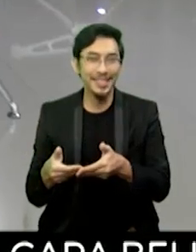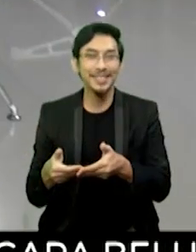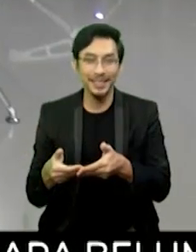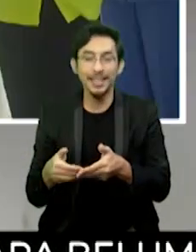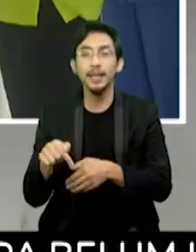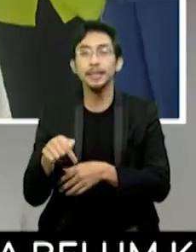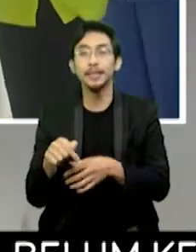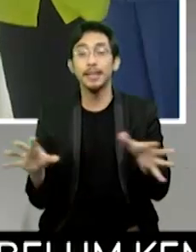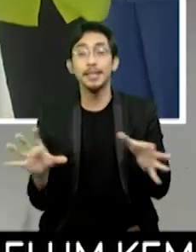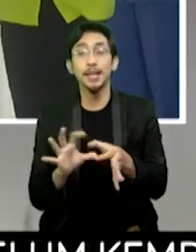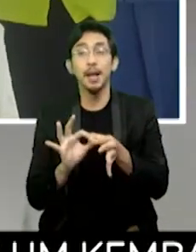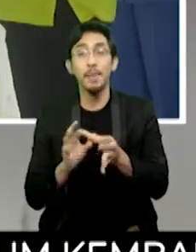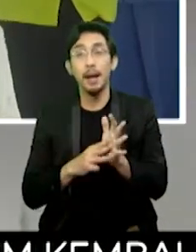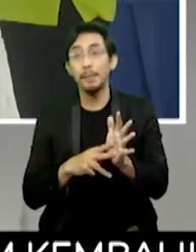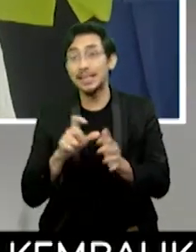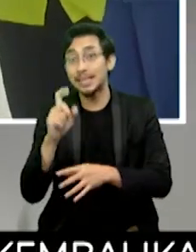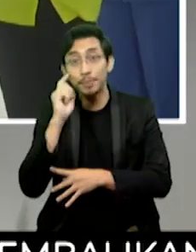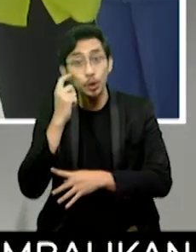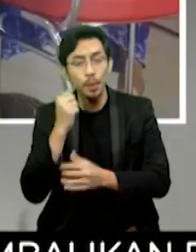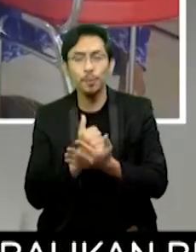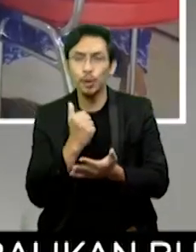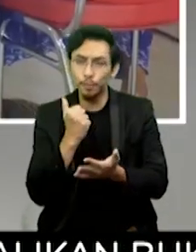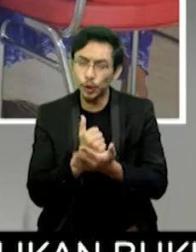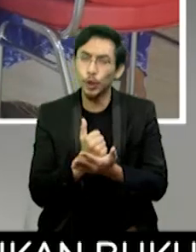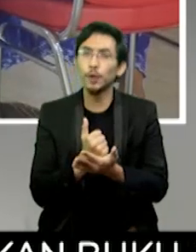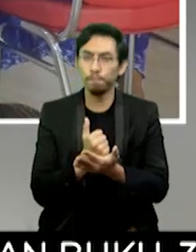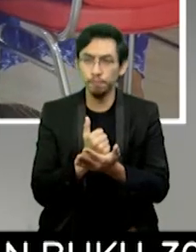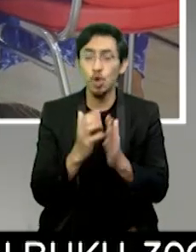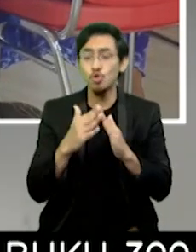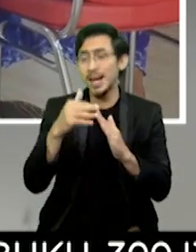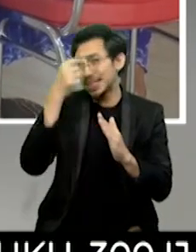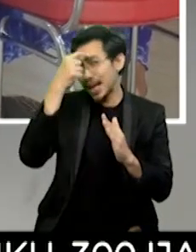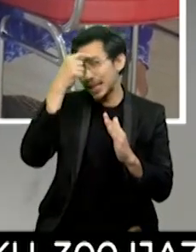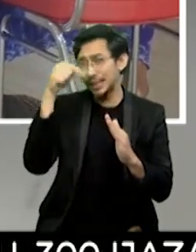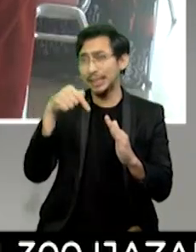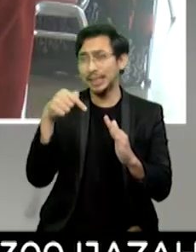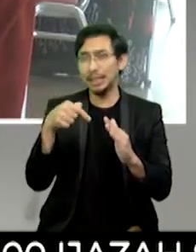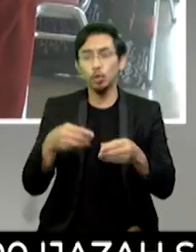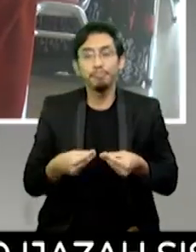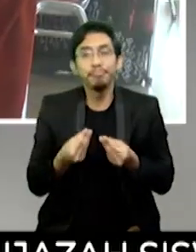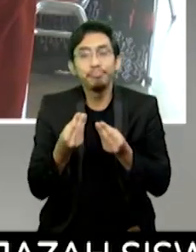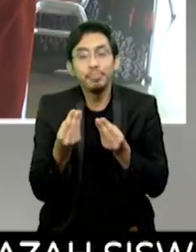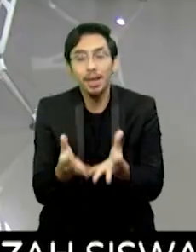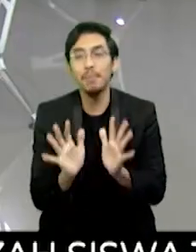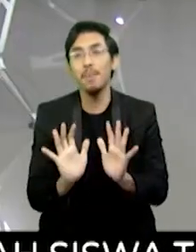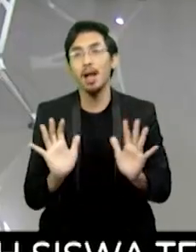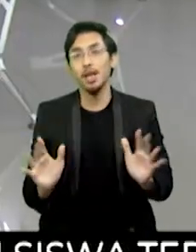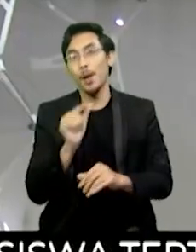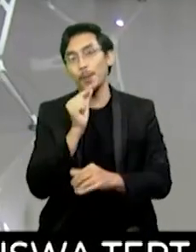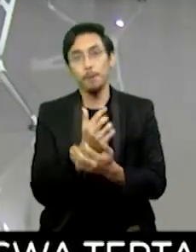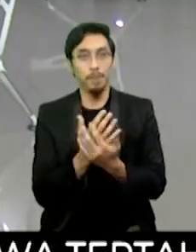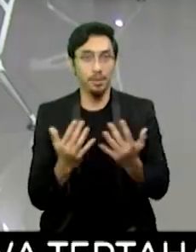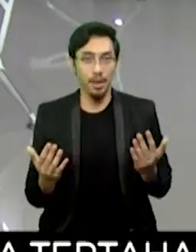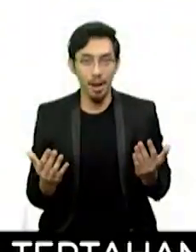kerjasama dengan MNC Peduli itu ternyata ya Rumah Sakit Telogorejo bisa lebih berbuat lebih banyak lagi untuk masyarakat, tentunya untuk mereka-mereka